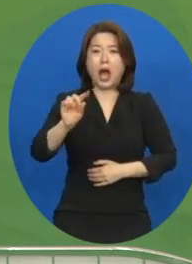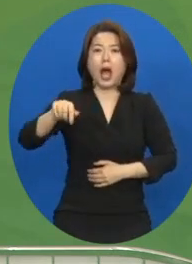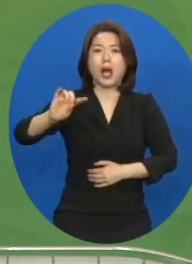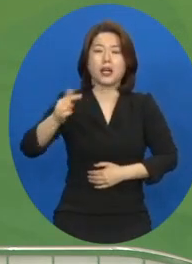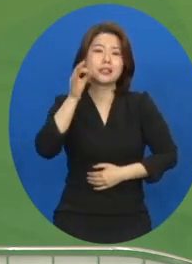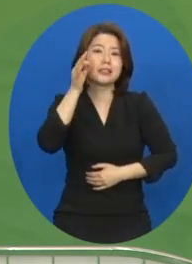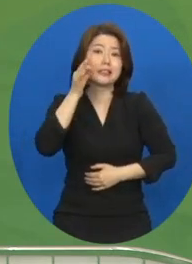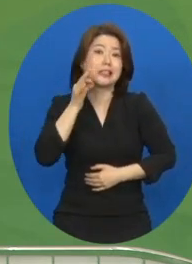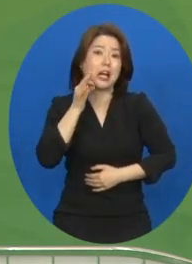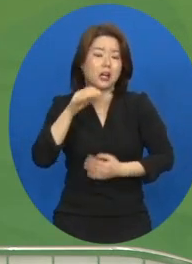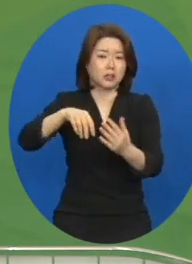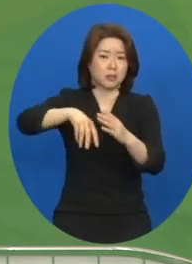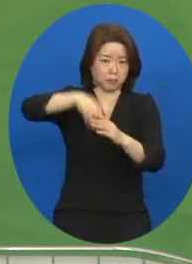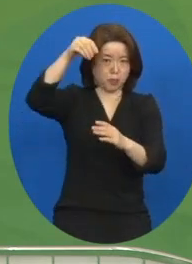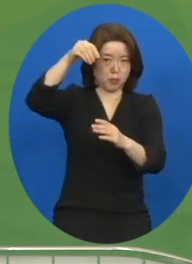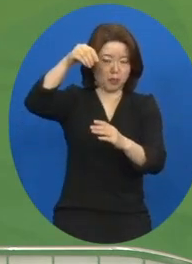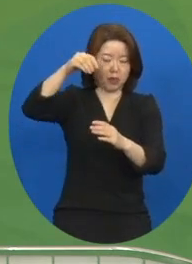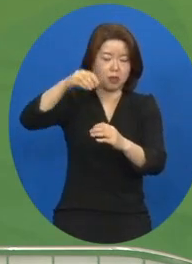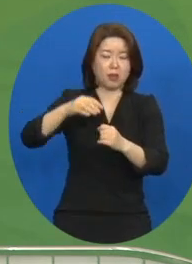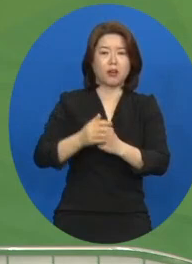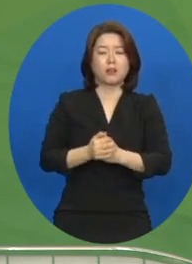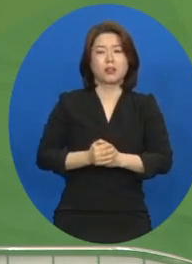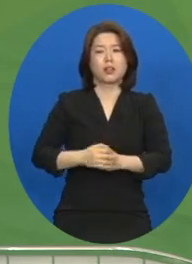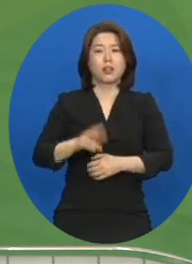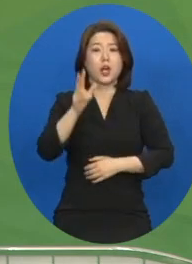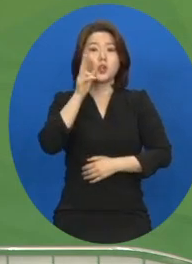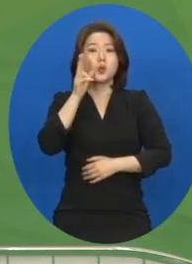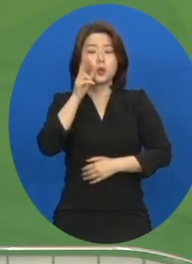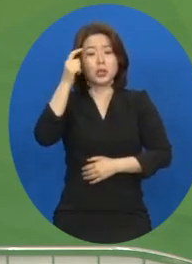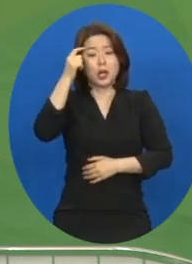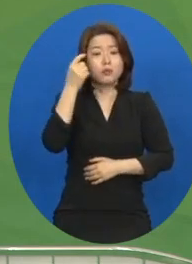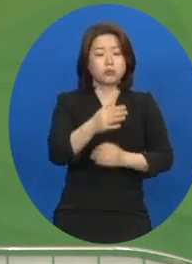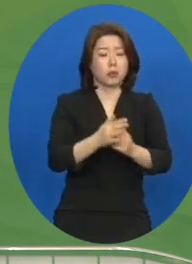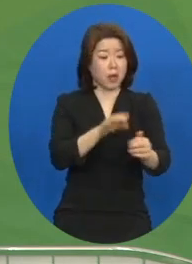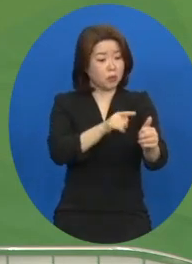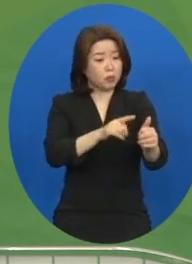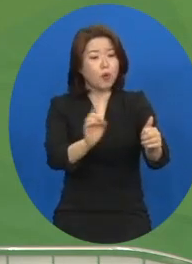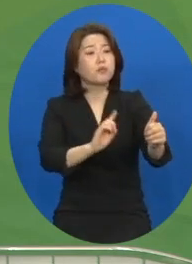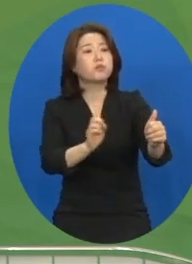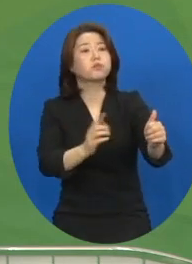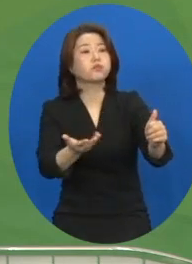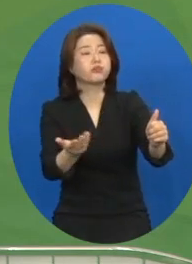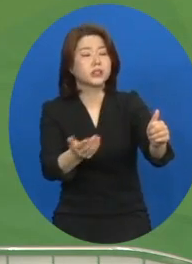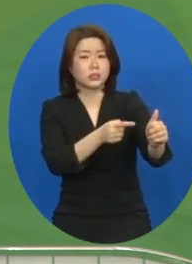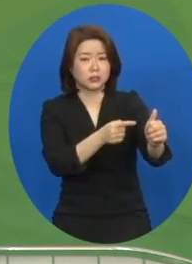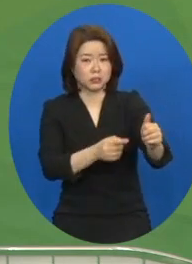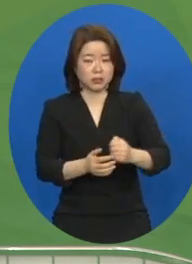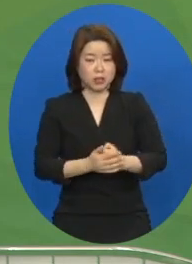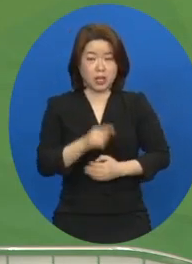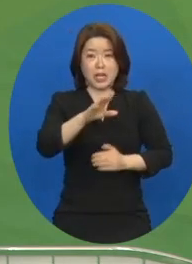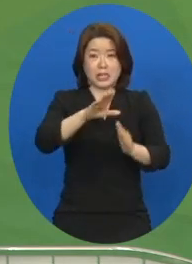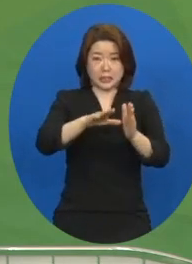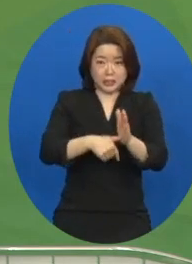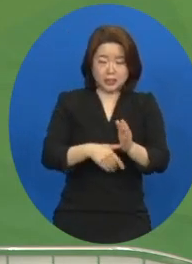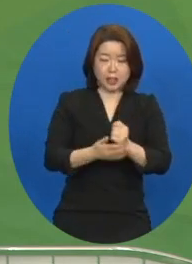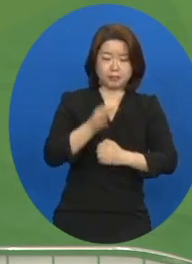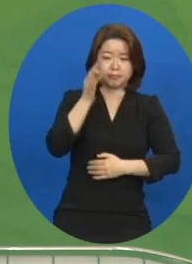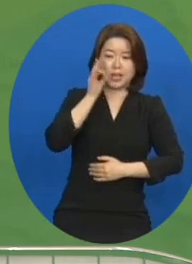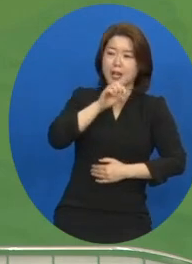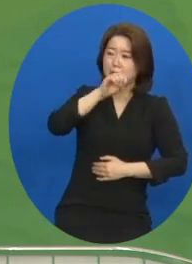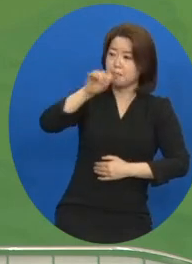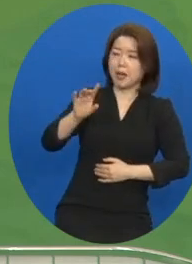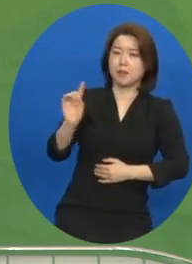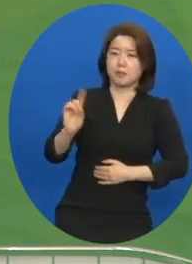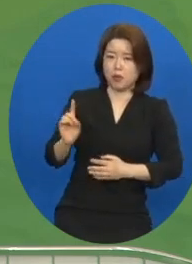거예요. 여호수아가 아간에게 묻습니다. 너 도대체 무슨 일을 했느냐? 그때서야 아간이